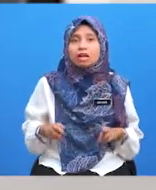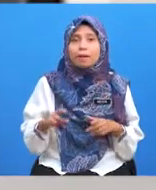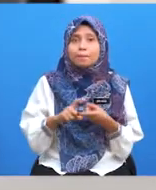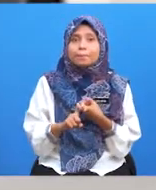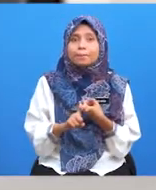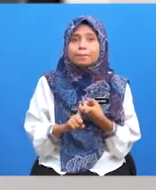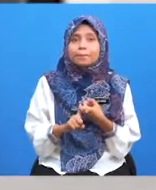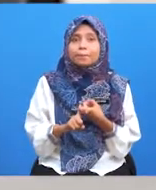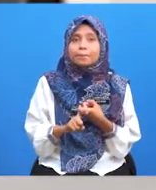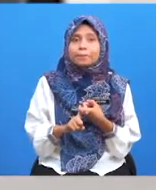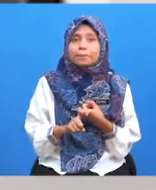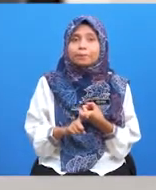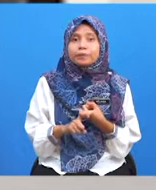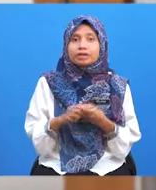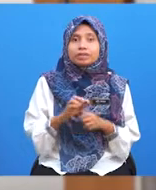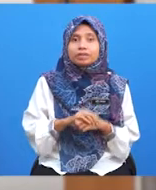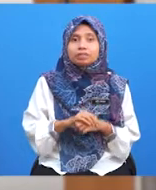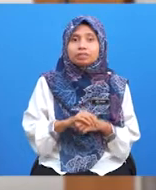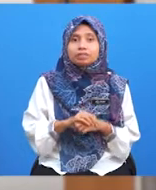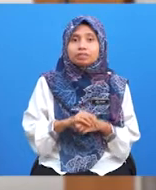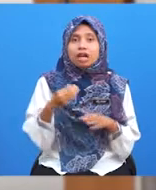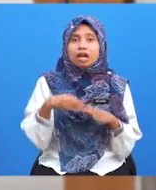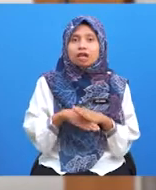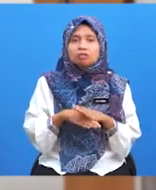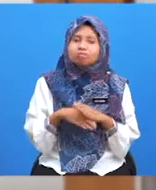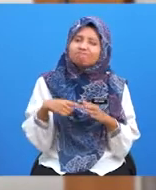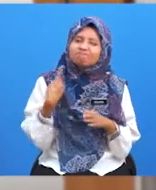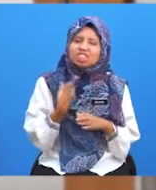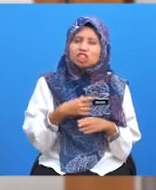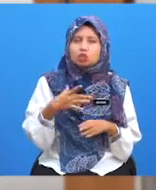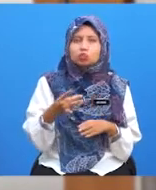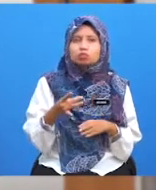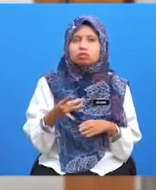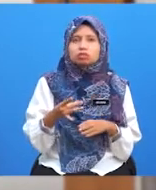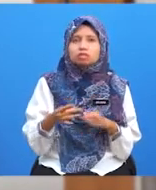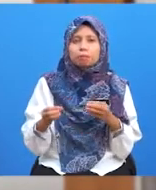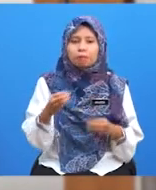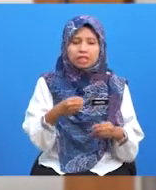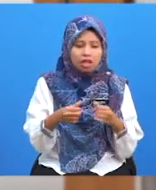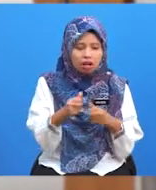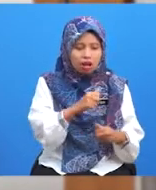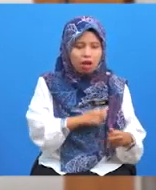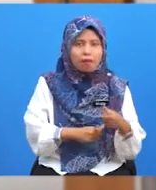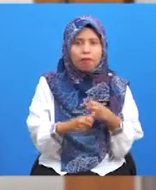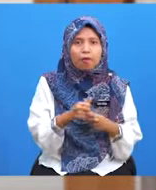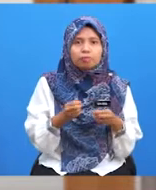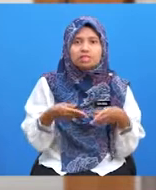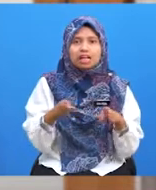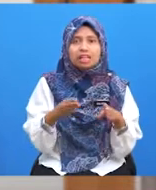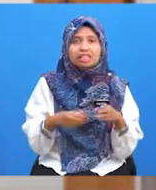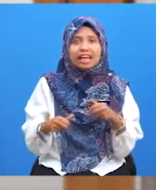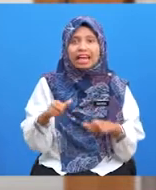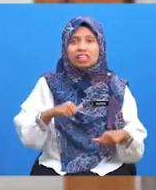berkaitan dengan alam sekitar dalam kegerahan organisasi perniagaan menjalankan aktiviti